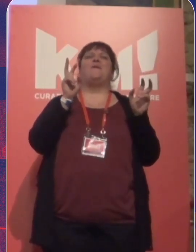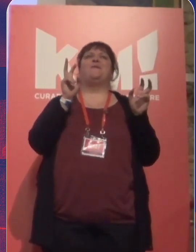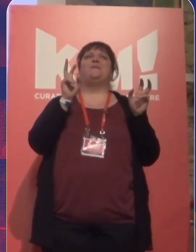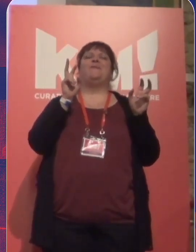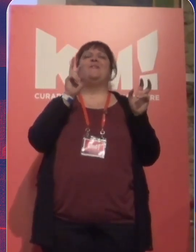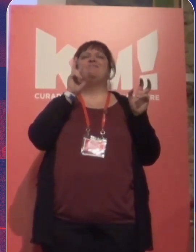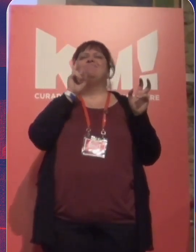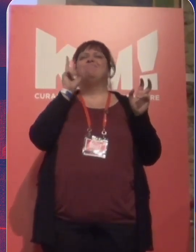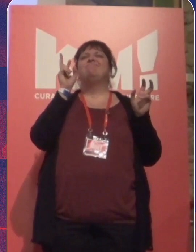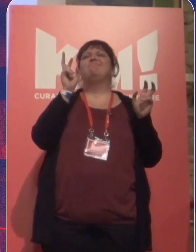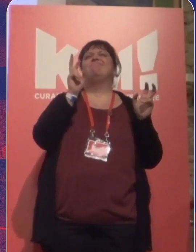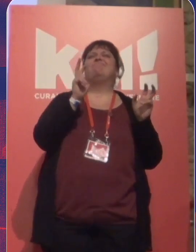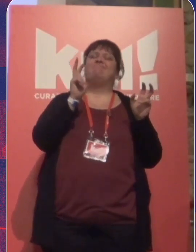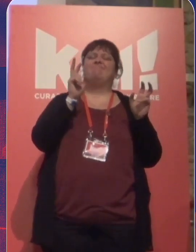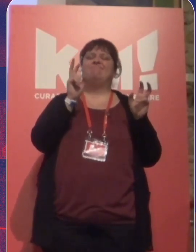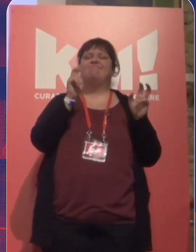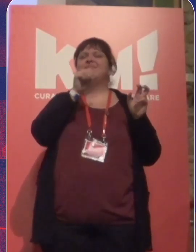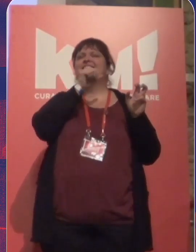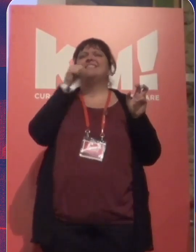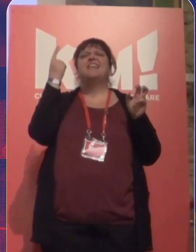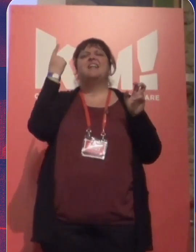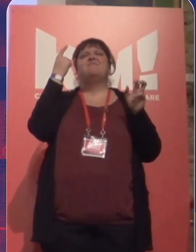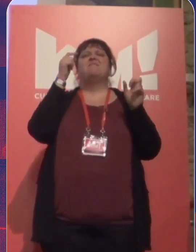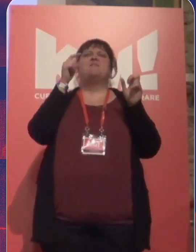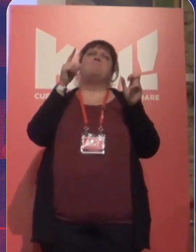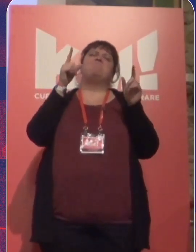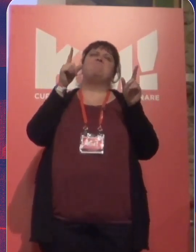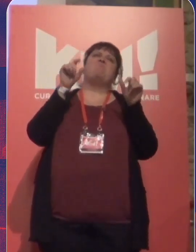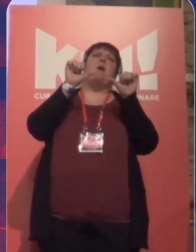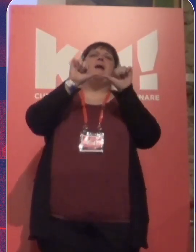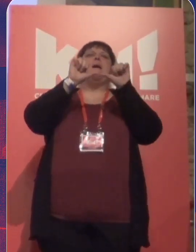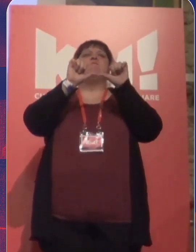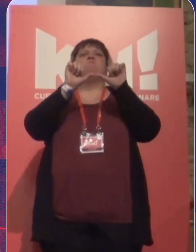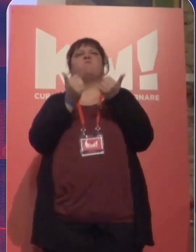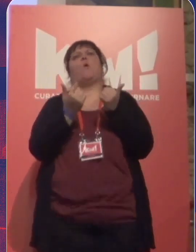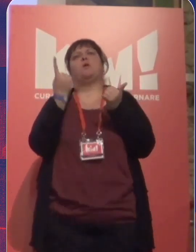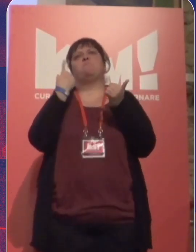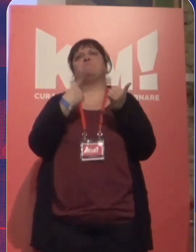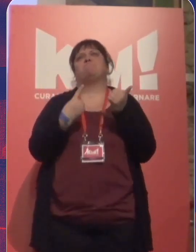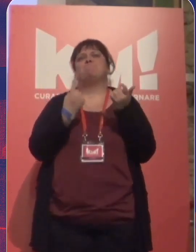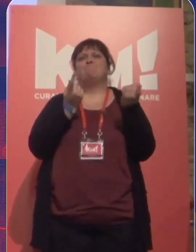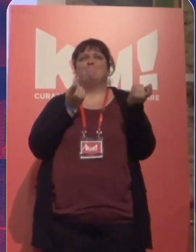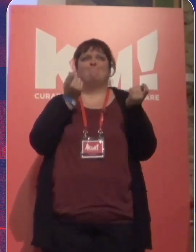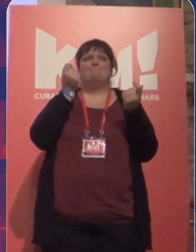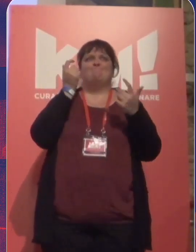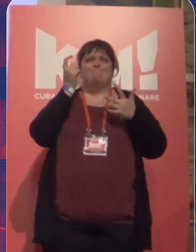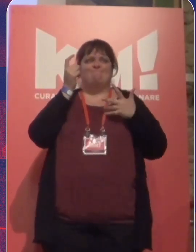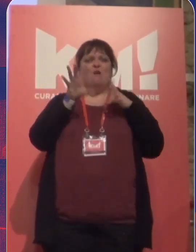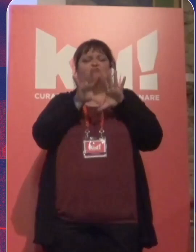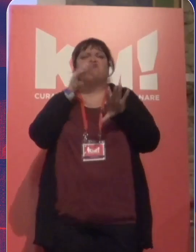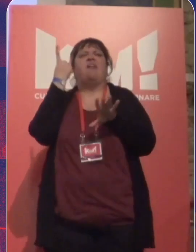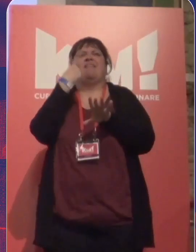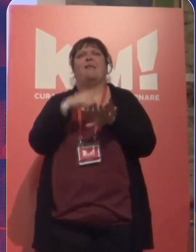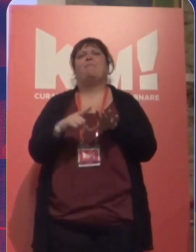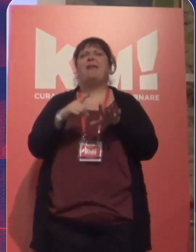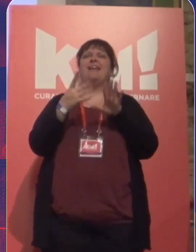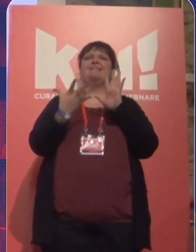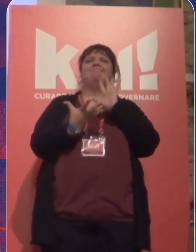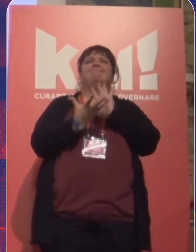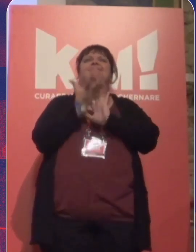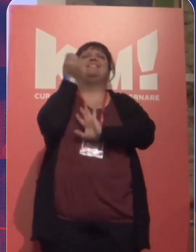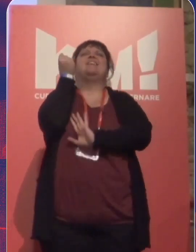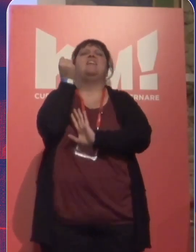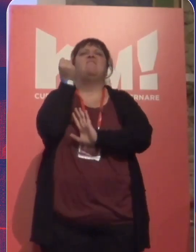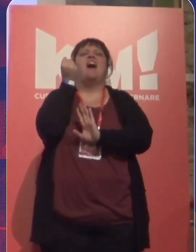il guscio preservare l'involucro preservare il confine la barriera che ci